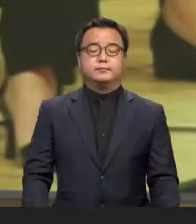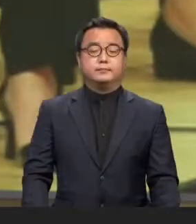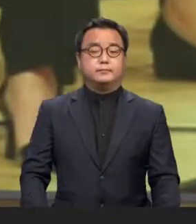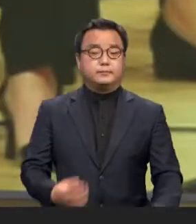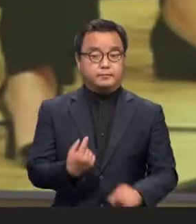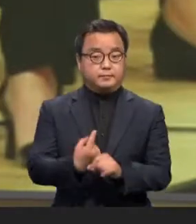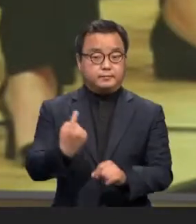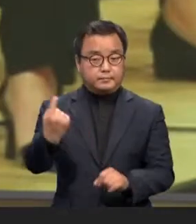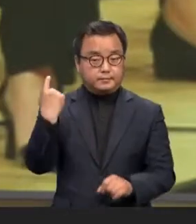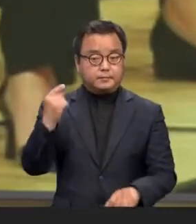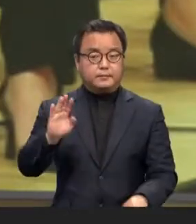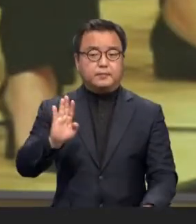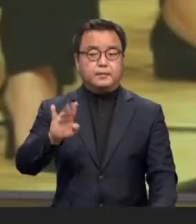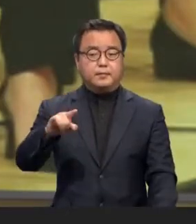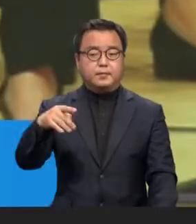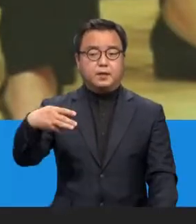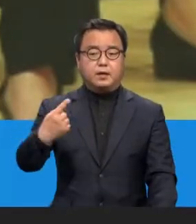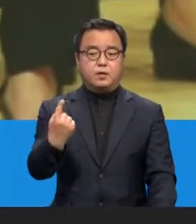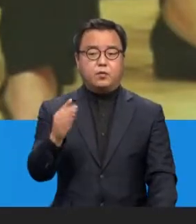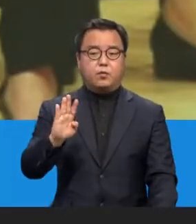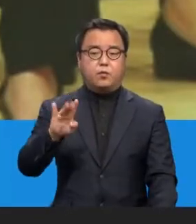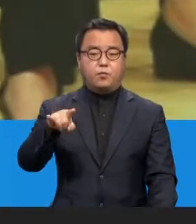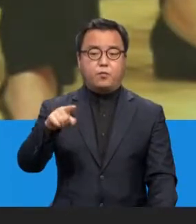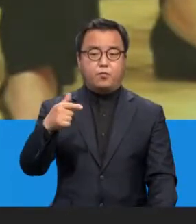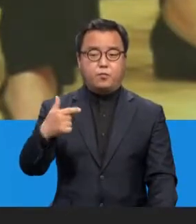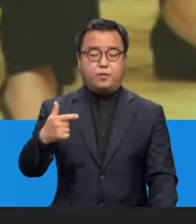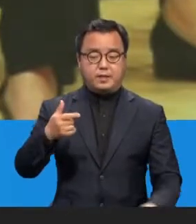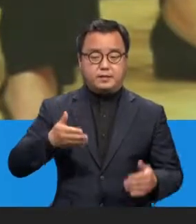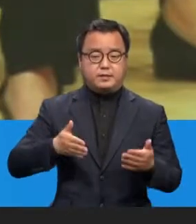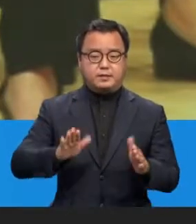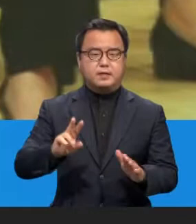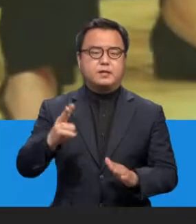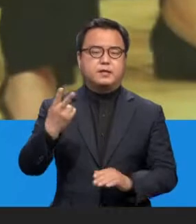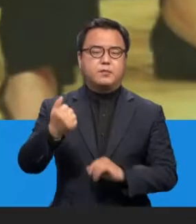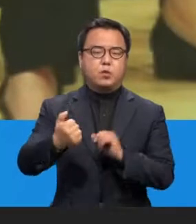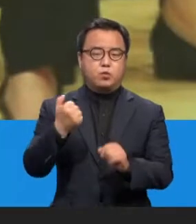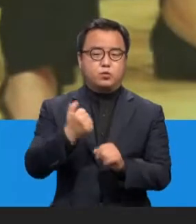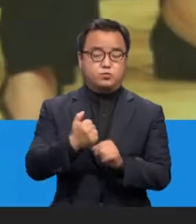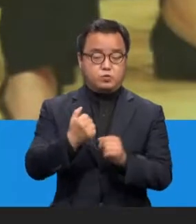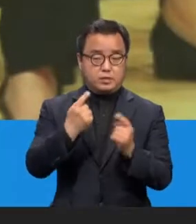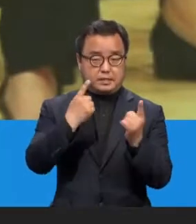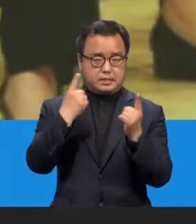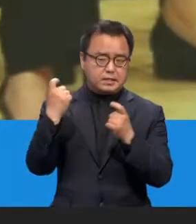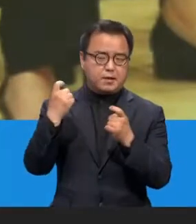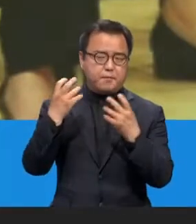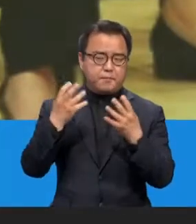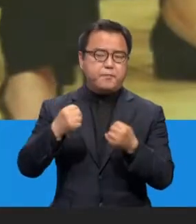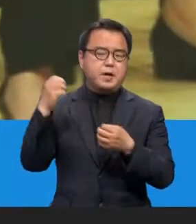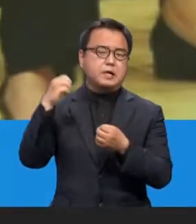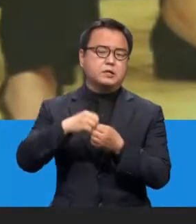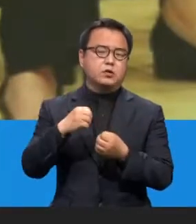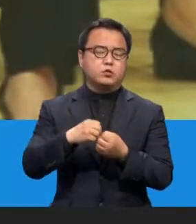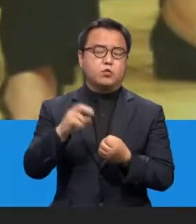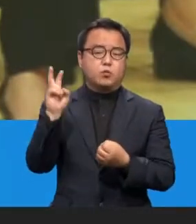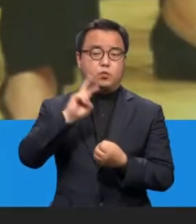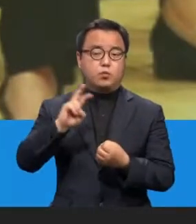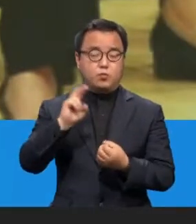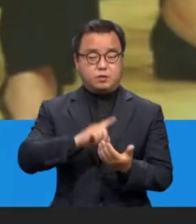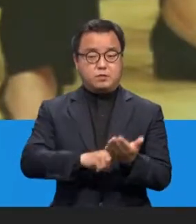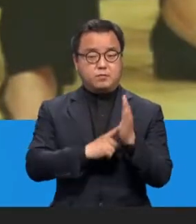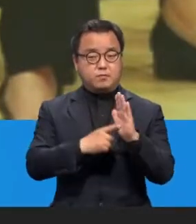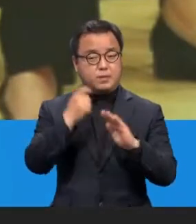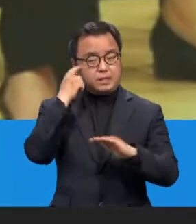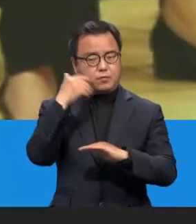지난해 베토벤 탄생 250주년을 맞아 많은 클래식 공연들이 기획됐다가 코로나19 때문에 취소가 됐었죠.